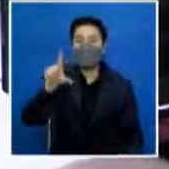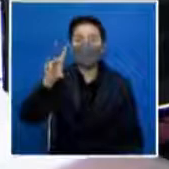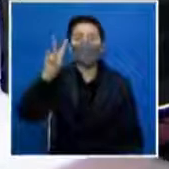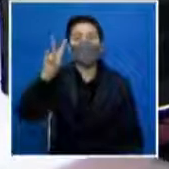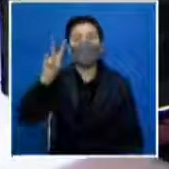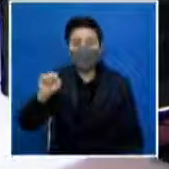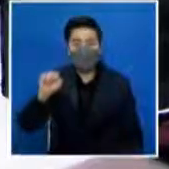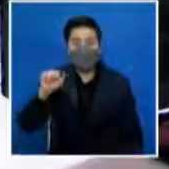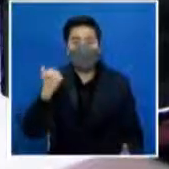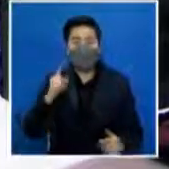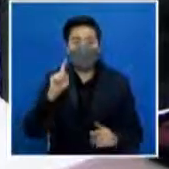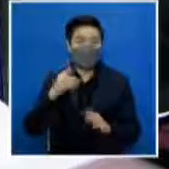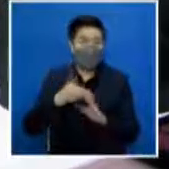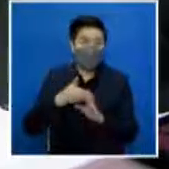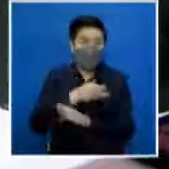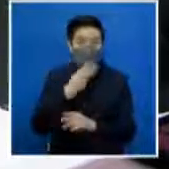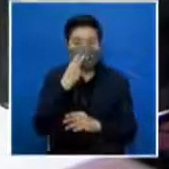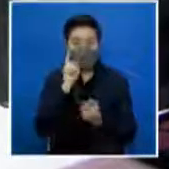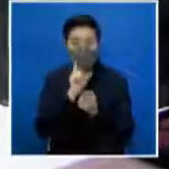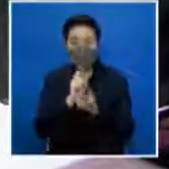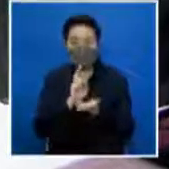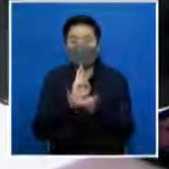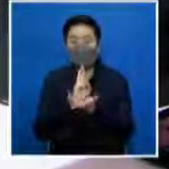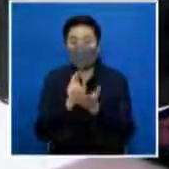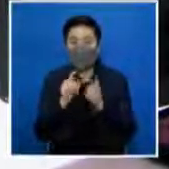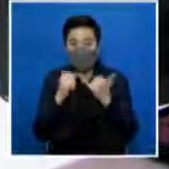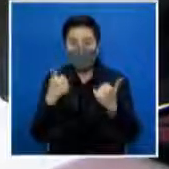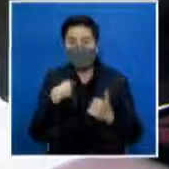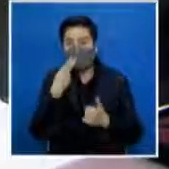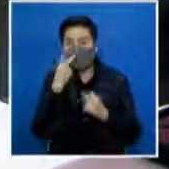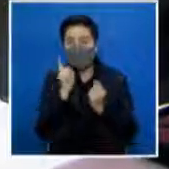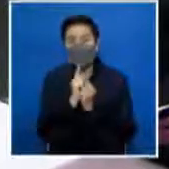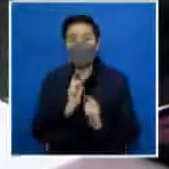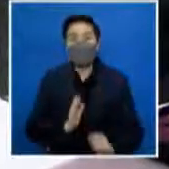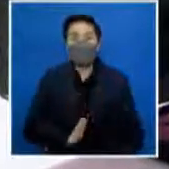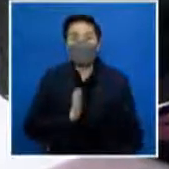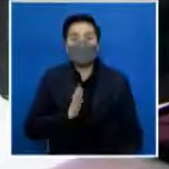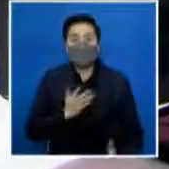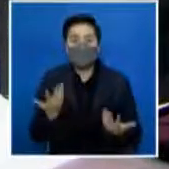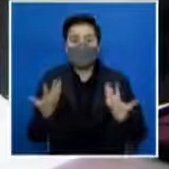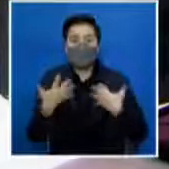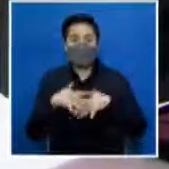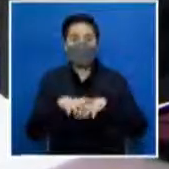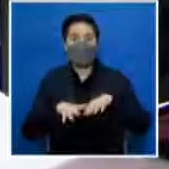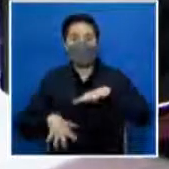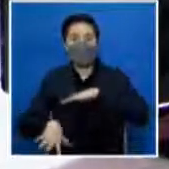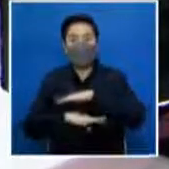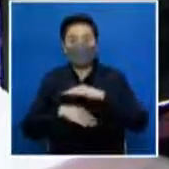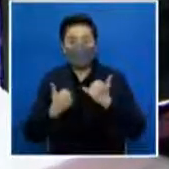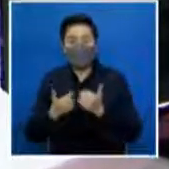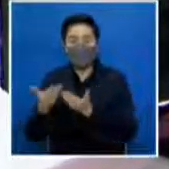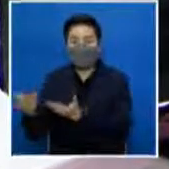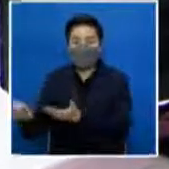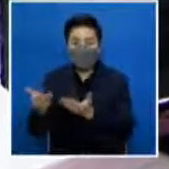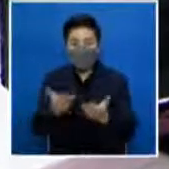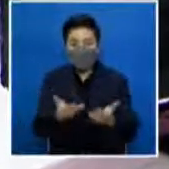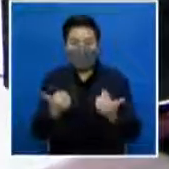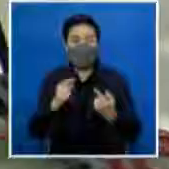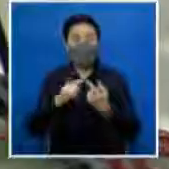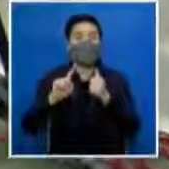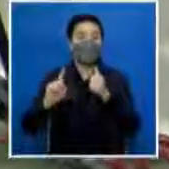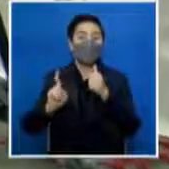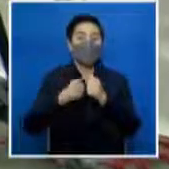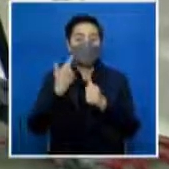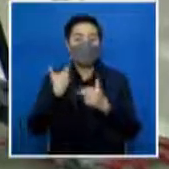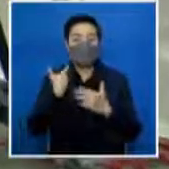าทค่ะแต่ว่าก่อนที่จะไปพบกับการออกรางวัลเราไปพบกับผู้ทรงคุณวุฒิที่มาร่วมเป็นสักขีพยานในวันนี้กันก่อนนะคะท่านแรก